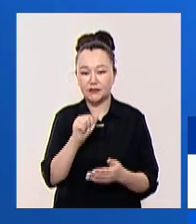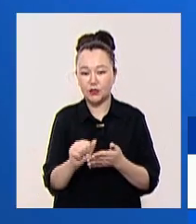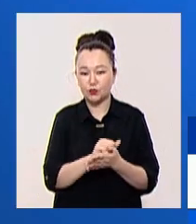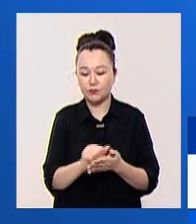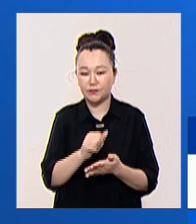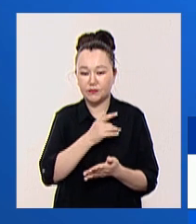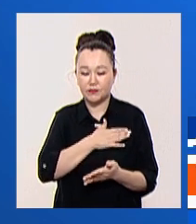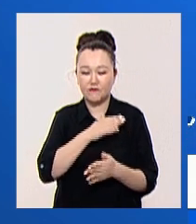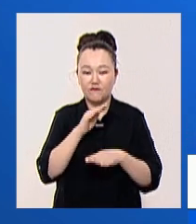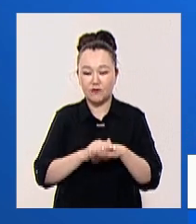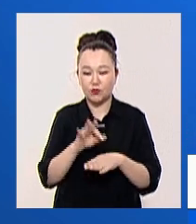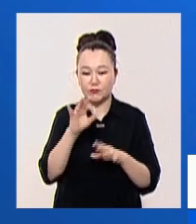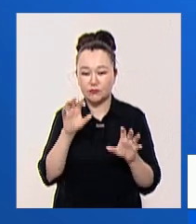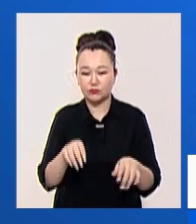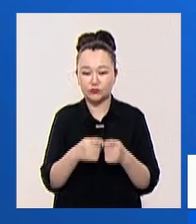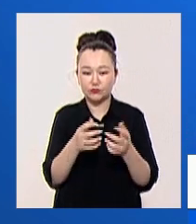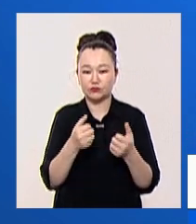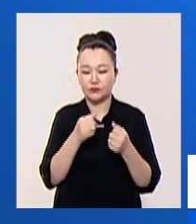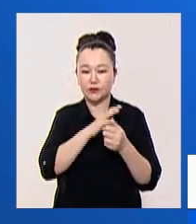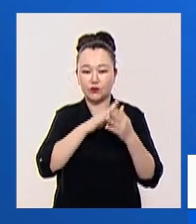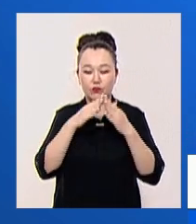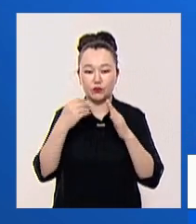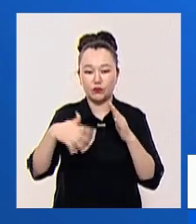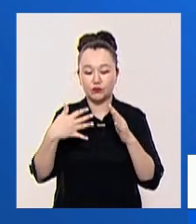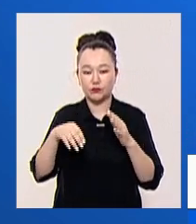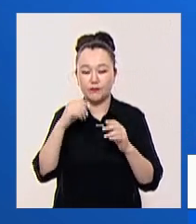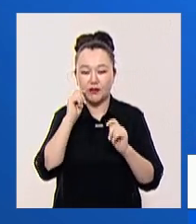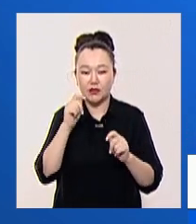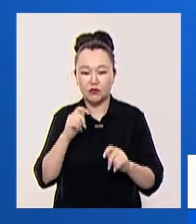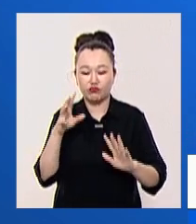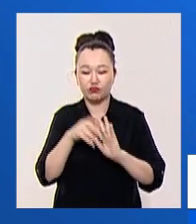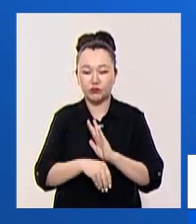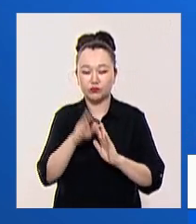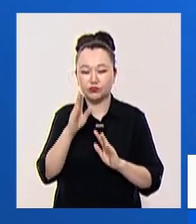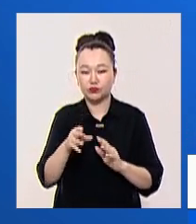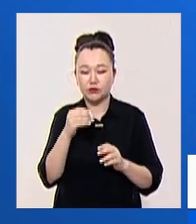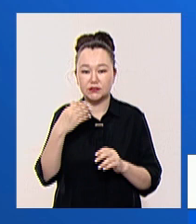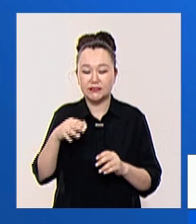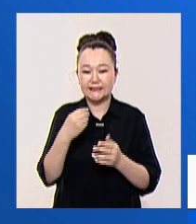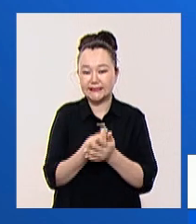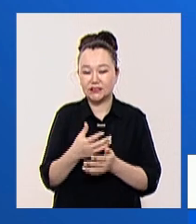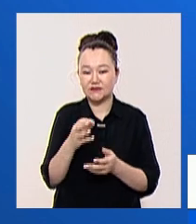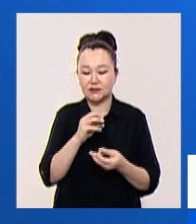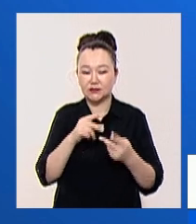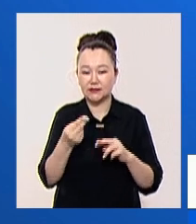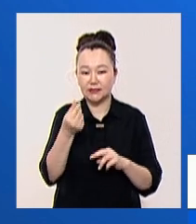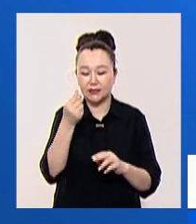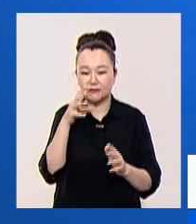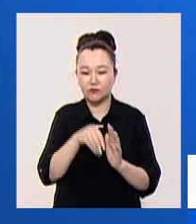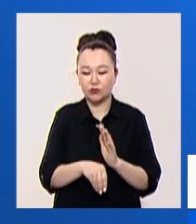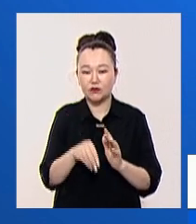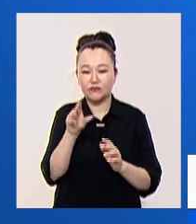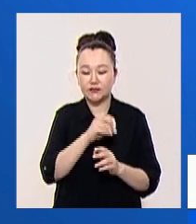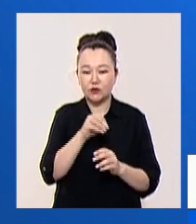Задокументированы факты незаконного получения недвижимого имущества, дорогостоящих подарков, в том числе культурных ценностей, значительных денежных средств от